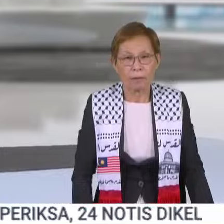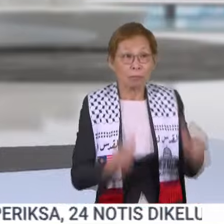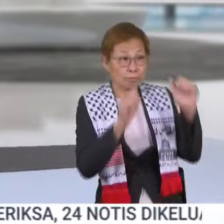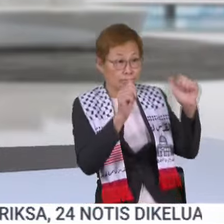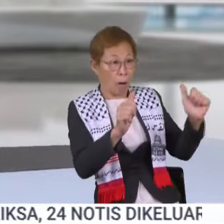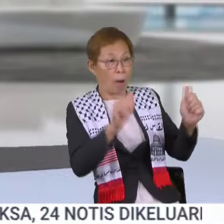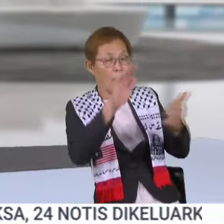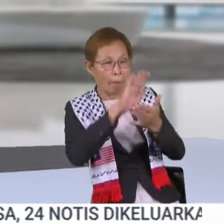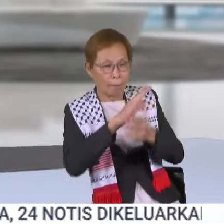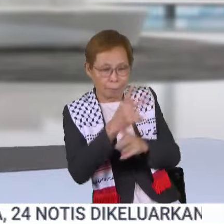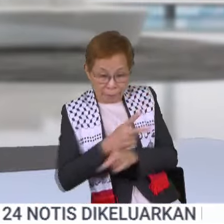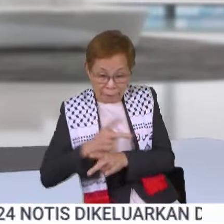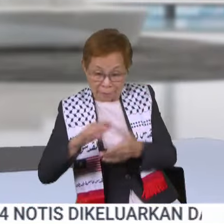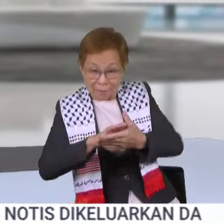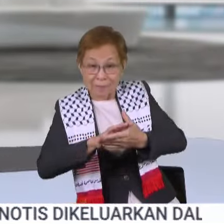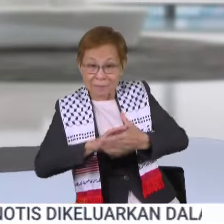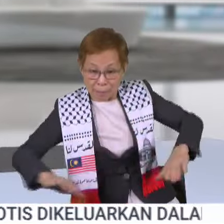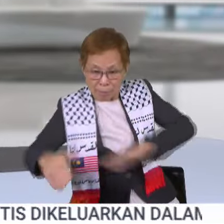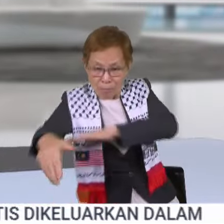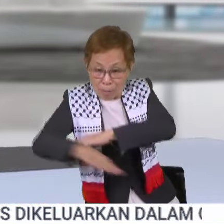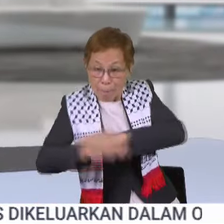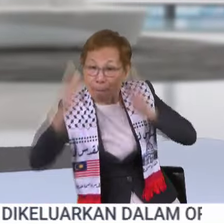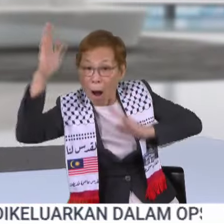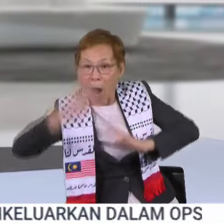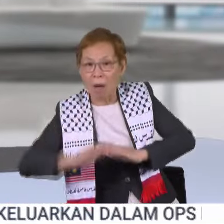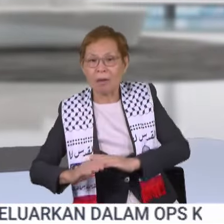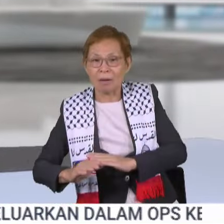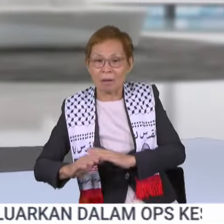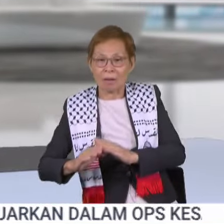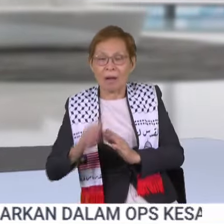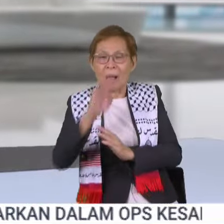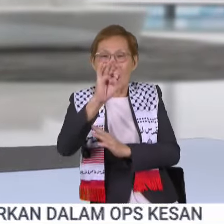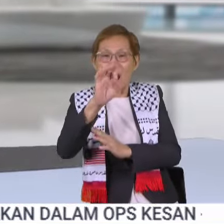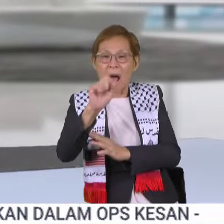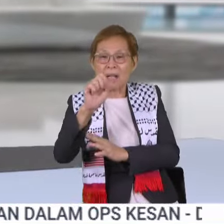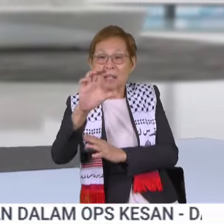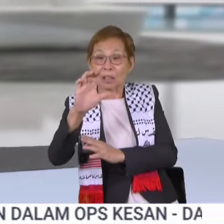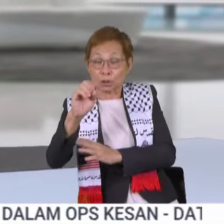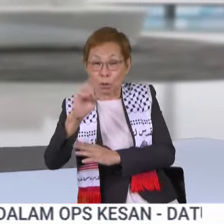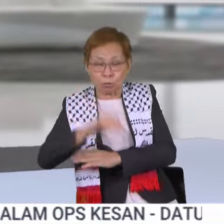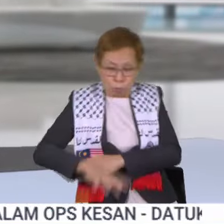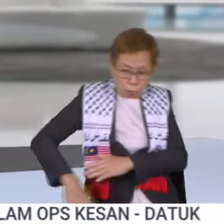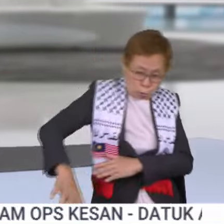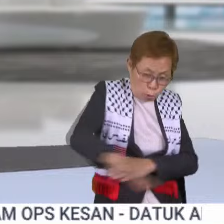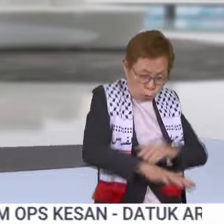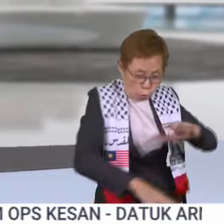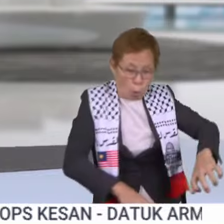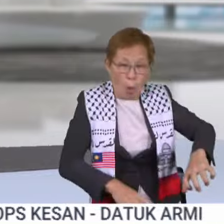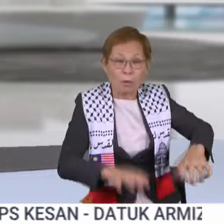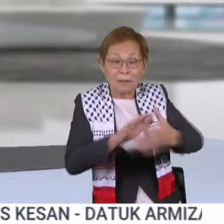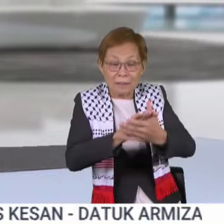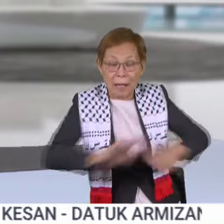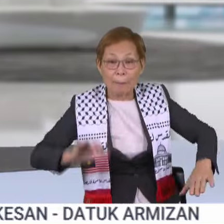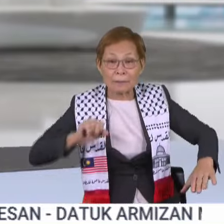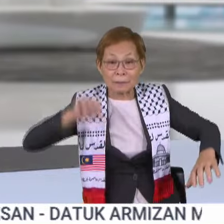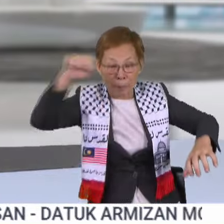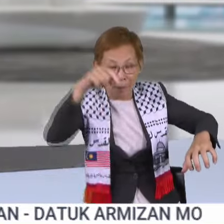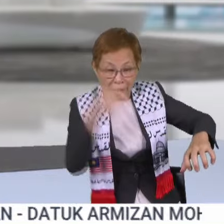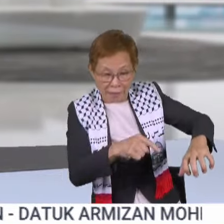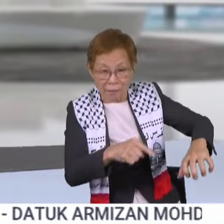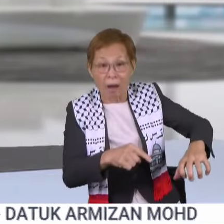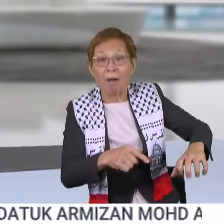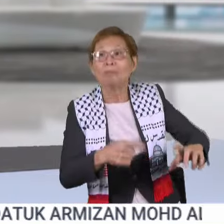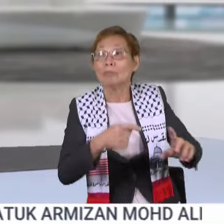Baik, bukan saja menjaga keselamatan perairan negara, kehadiran pasukan ESKOM di seluruh zon selamat Timur Sabah zon ini turut